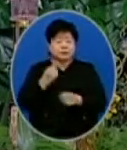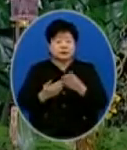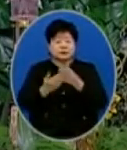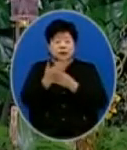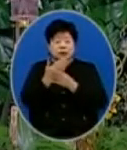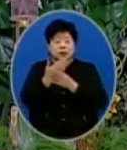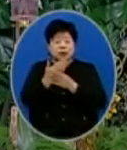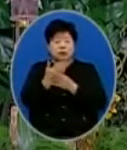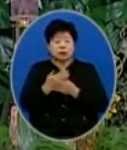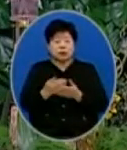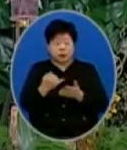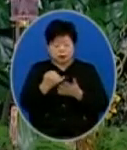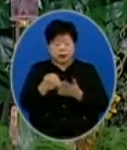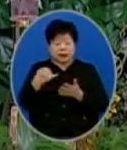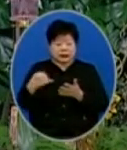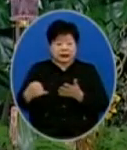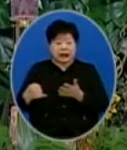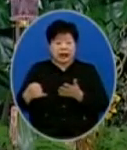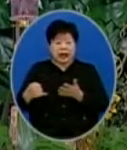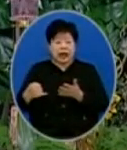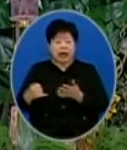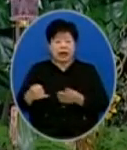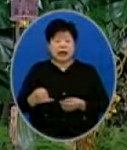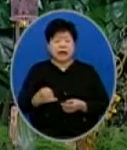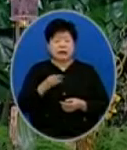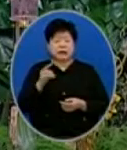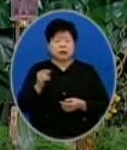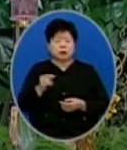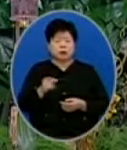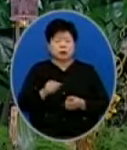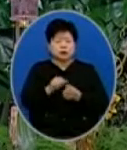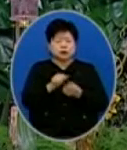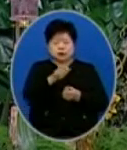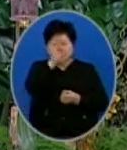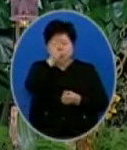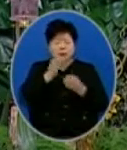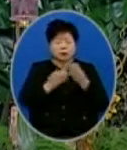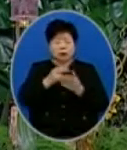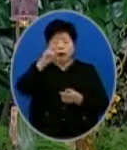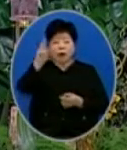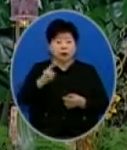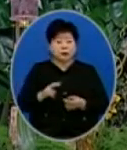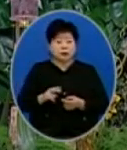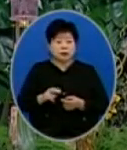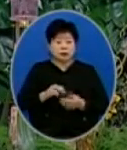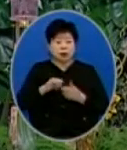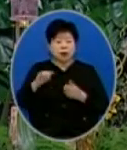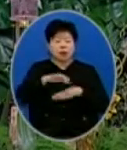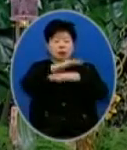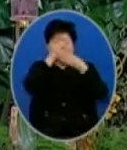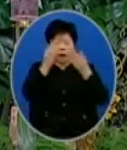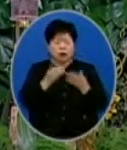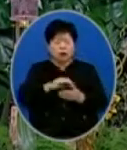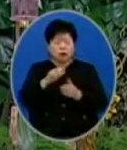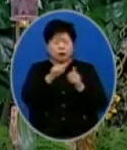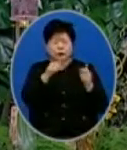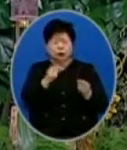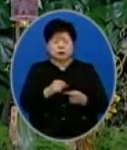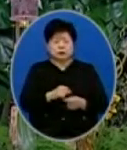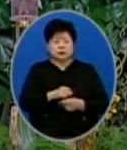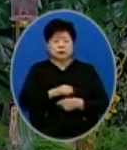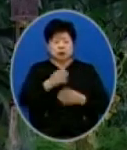작은딸은 3주 후에 다낭성 난소 증후군에 걸립니다 갑자기 욕처럼